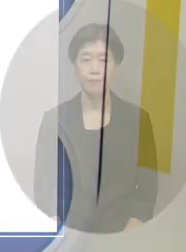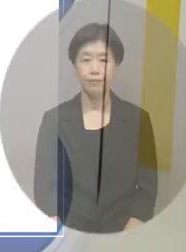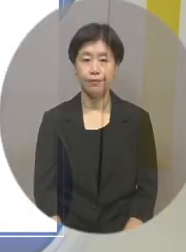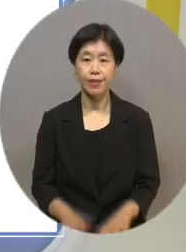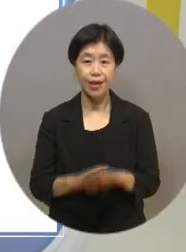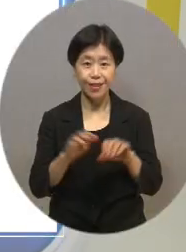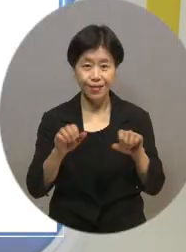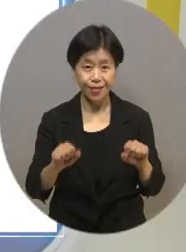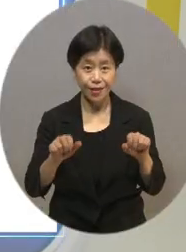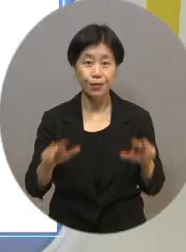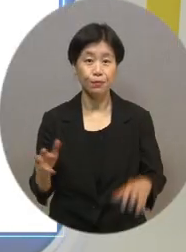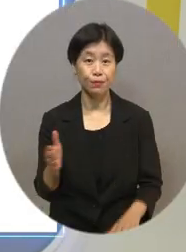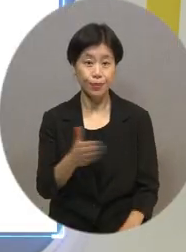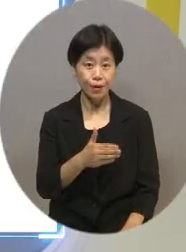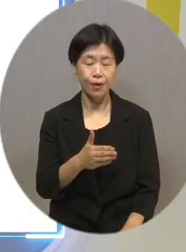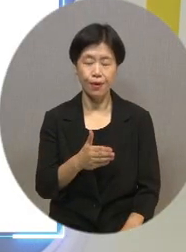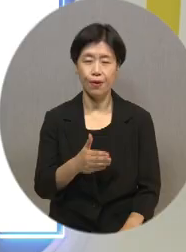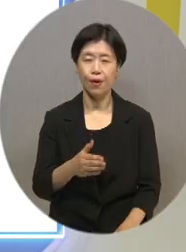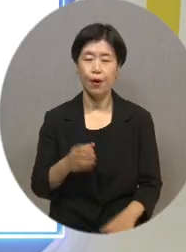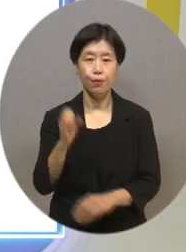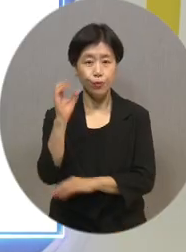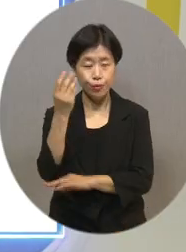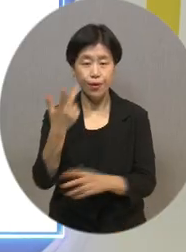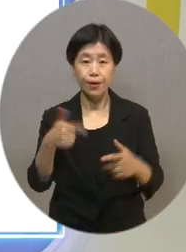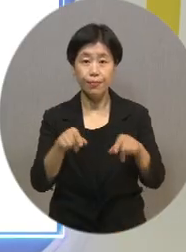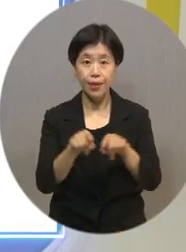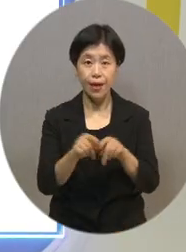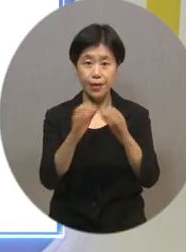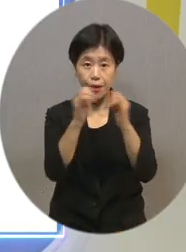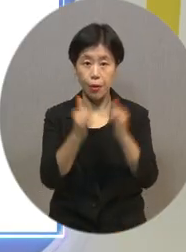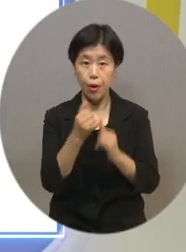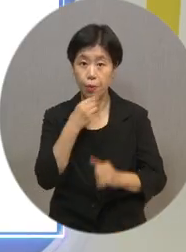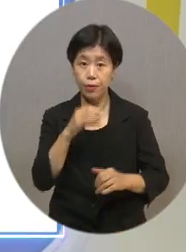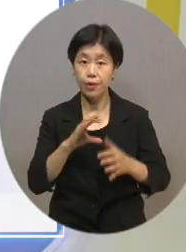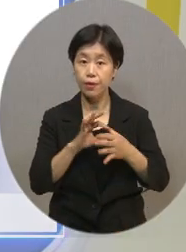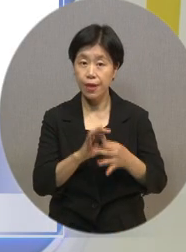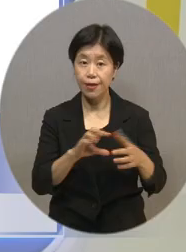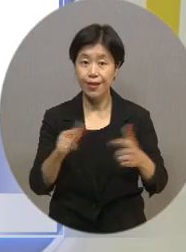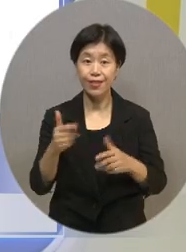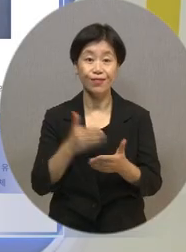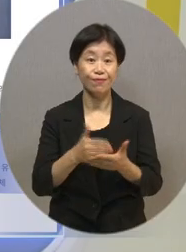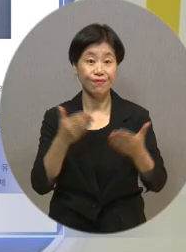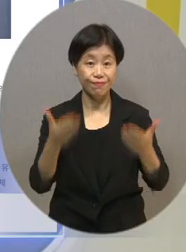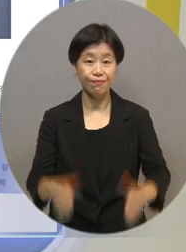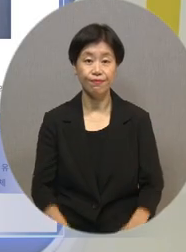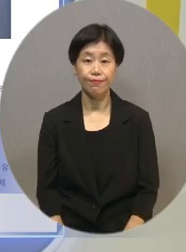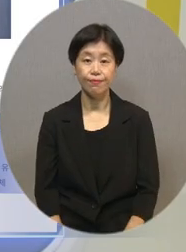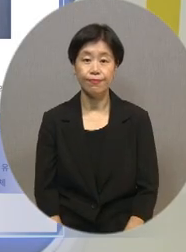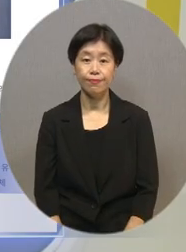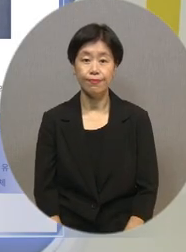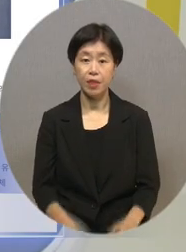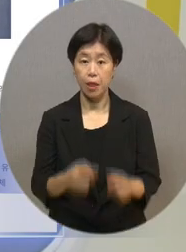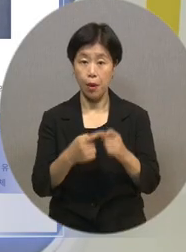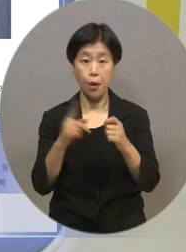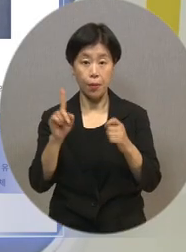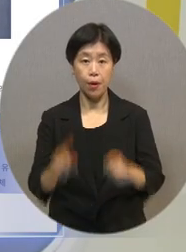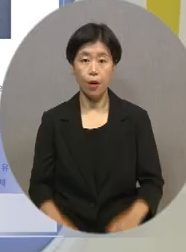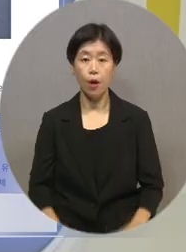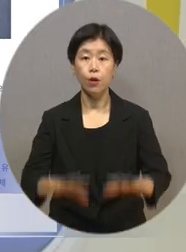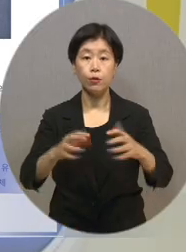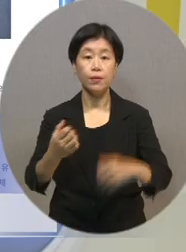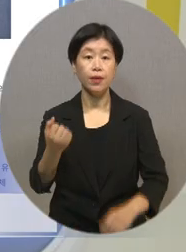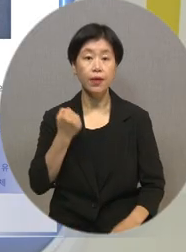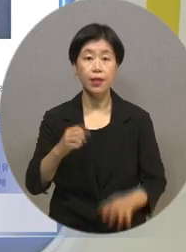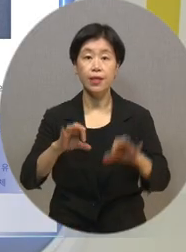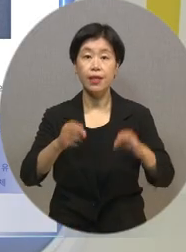안녕하세요 지금부터 웰페어 뉴스와 함께 사회복지의 이슈를 만나 봅니다 오늘 첫 번째 소식입니다 국민임